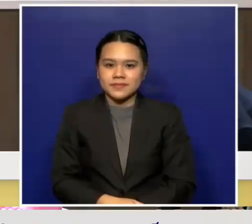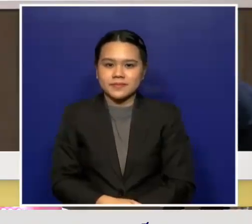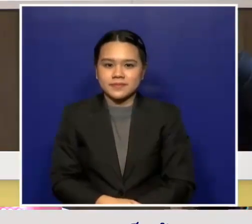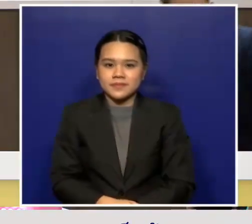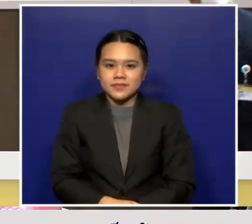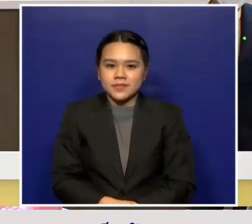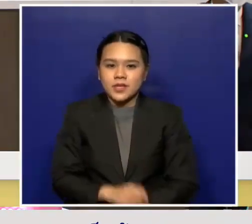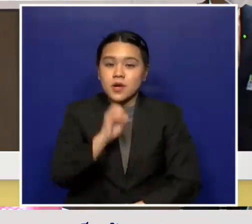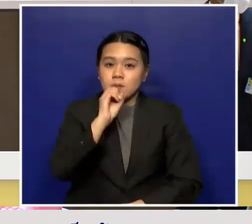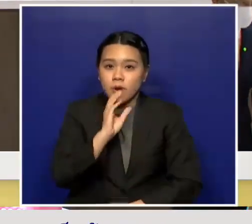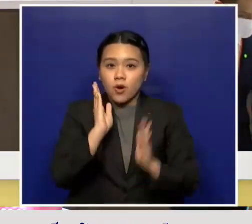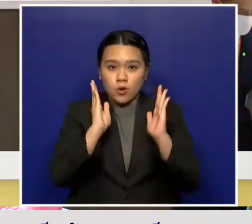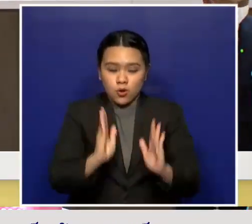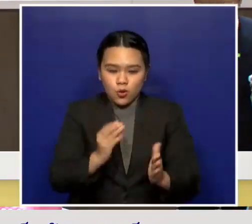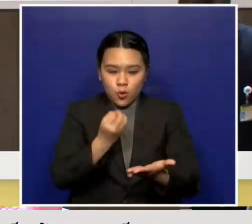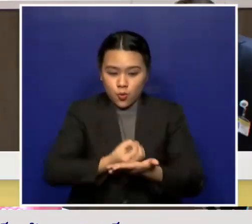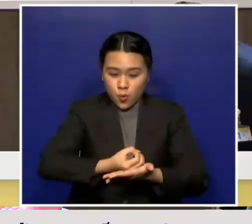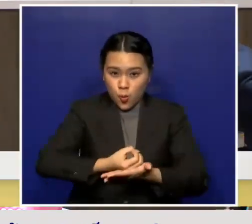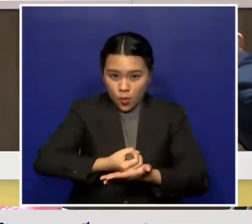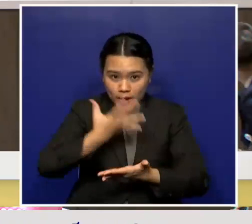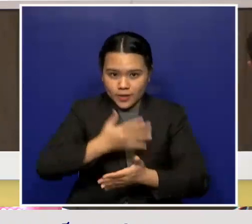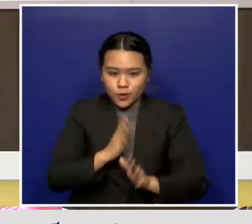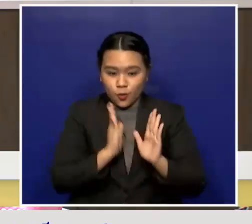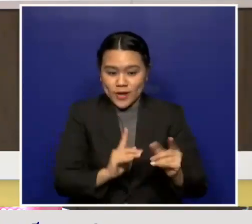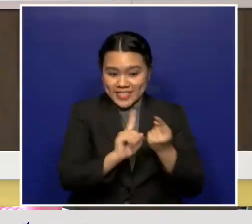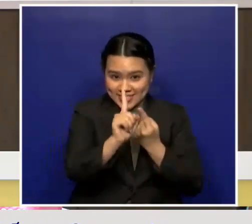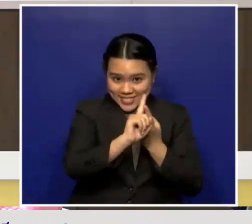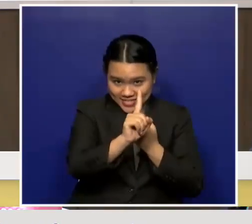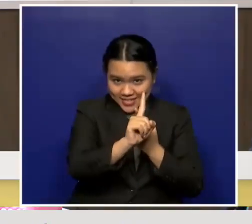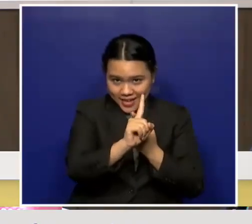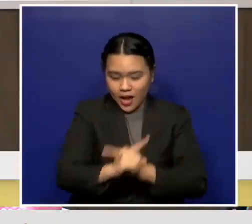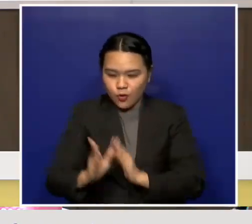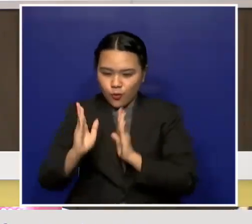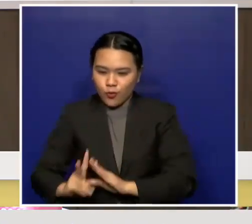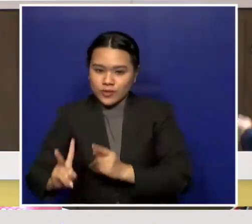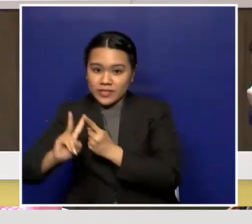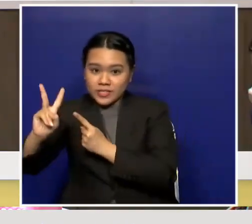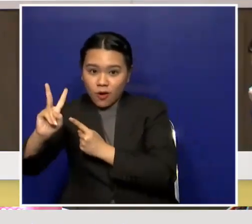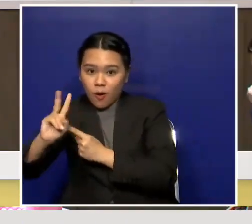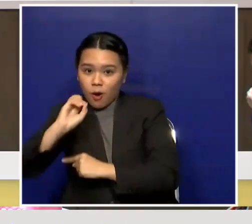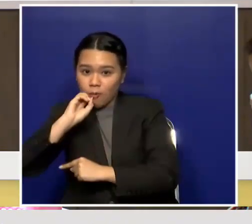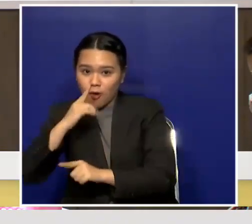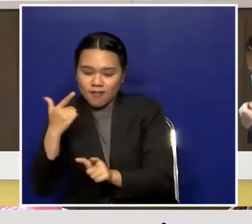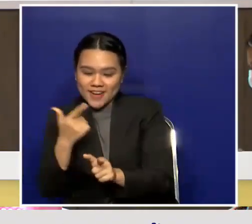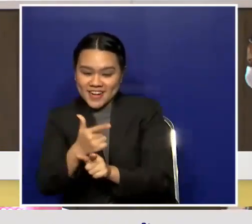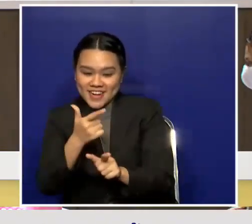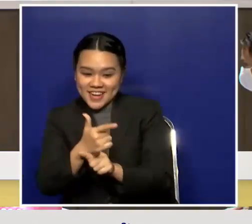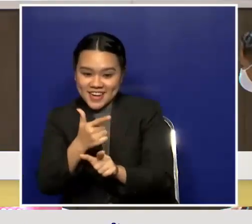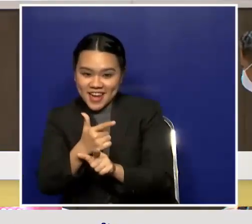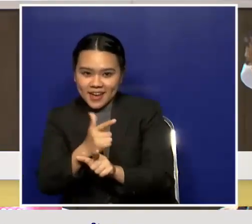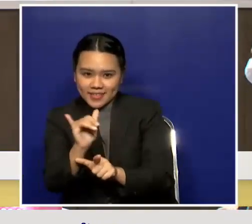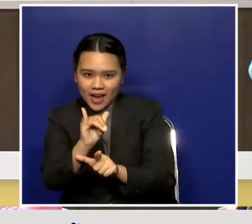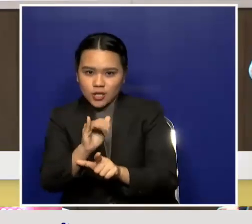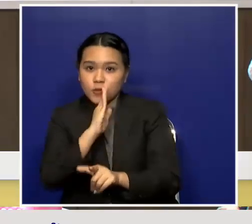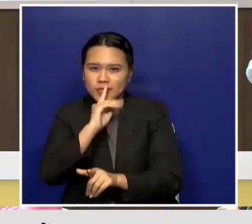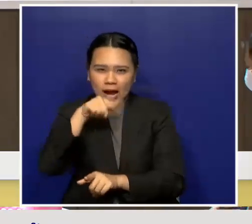จ้าสัวลายนี้ต่างกับลายแรกลายนี้ไม่เลี้ยงจะเลี้ยงตอนโตมีอำนาจแล้วใครมีอำนาจเอามาเลี้ยงเล